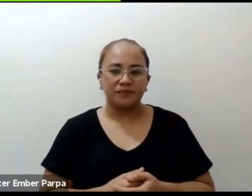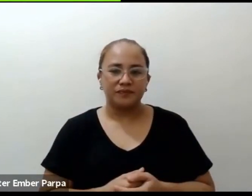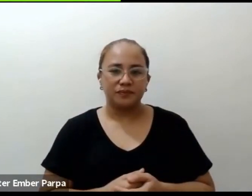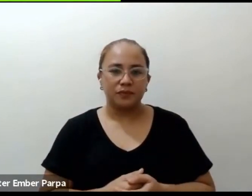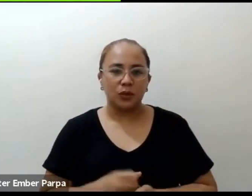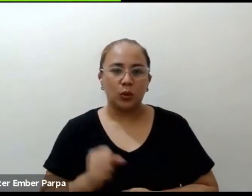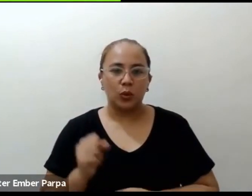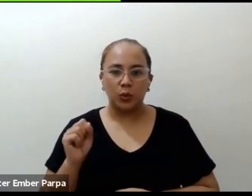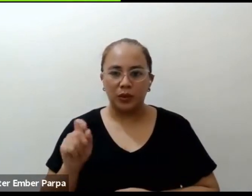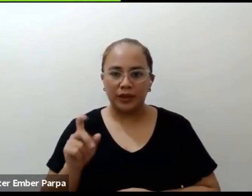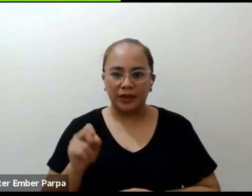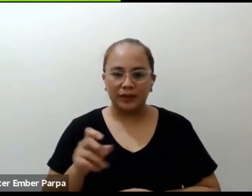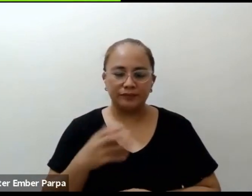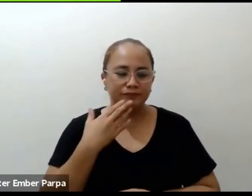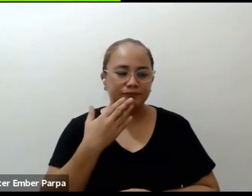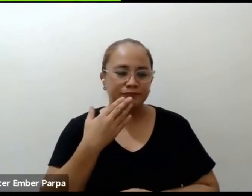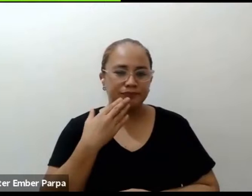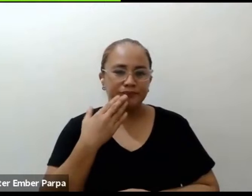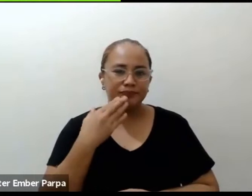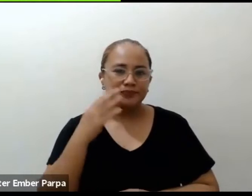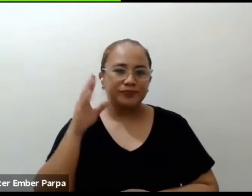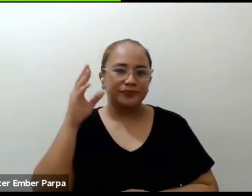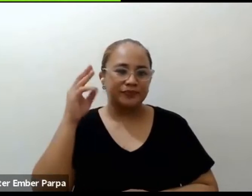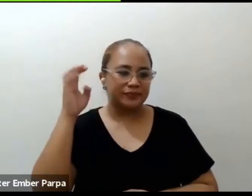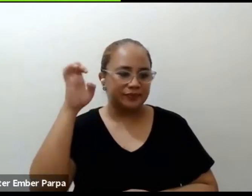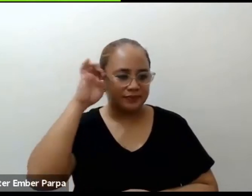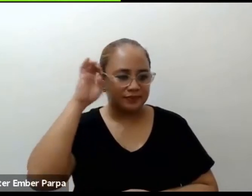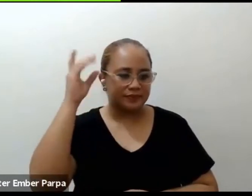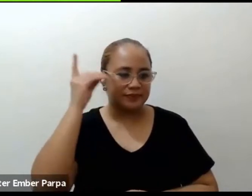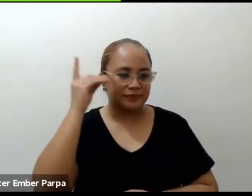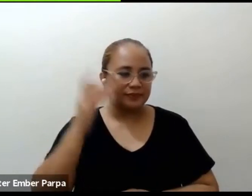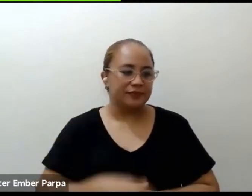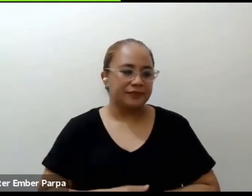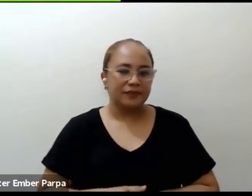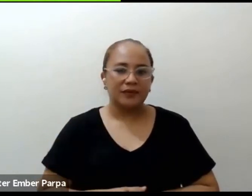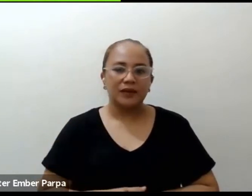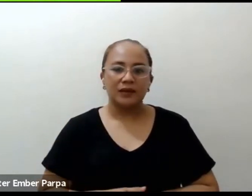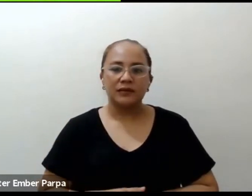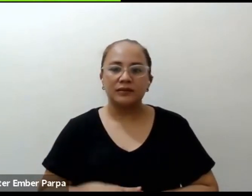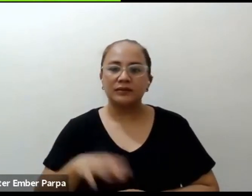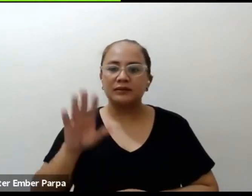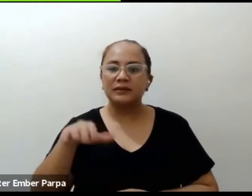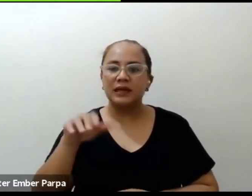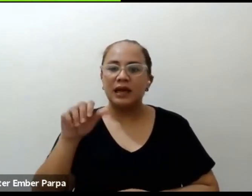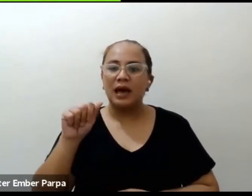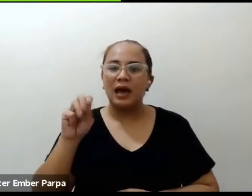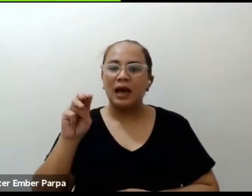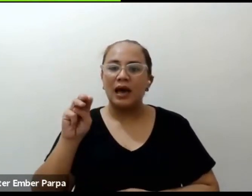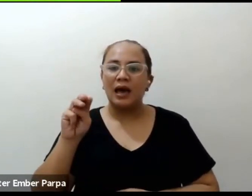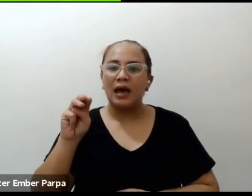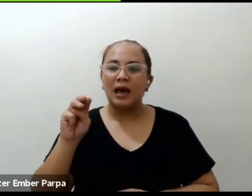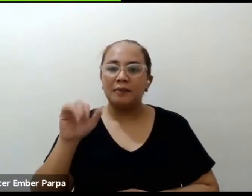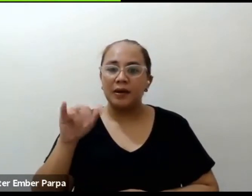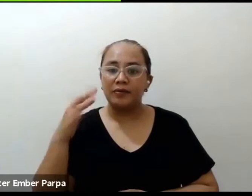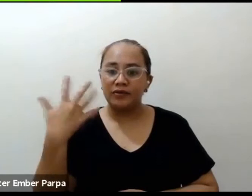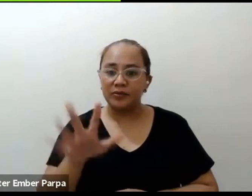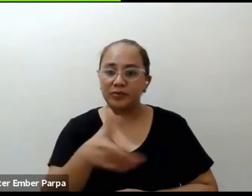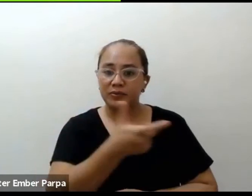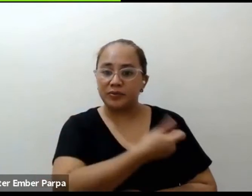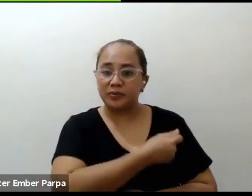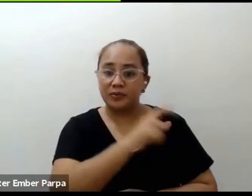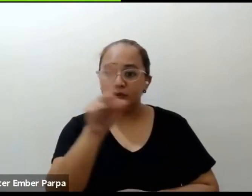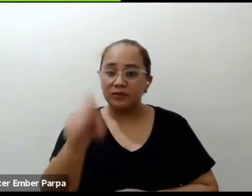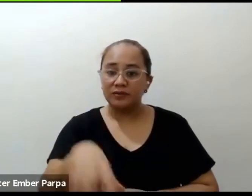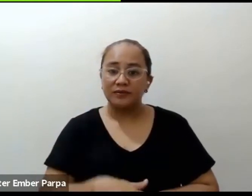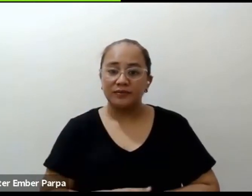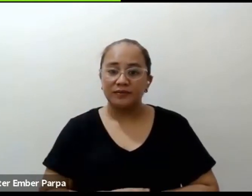okay. Salamat, Dr. Cabral. Si Aling Amelia, gusto ba niyo, nagpabakuna na ba kayo?